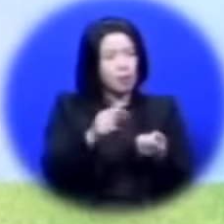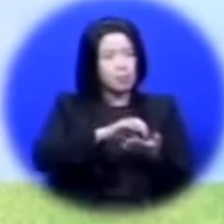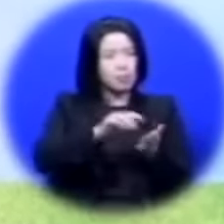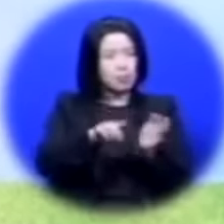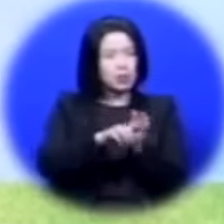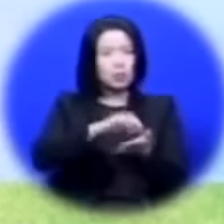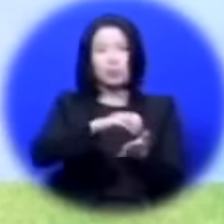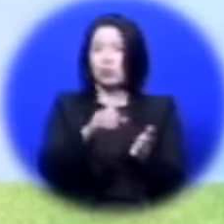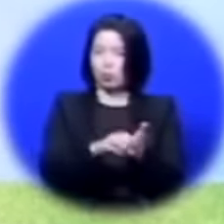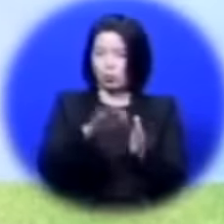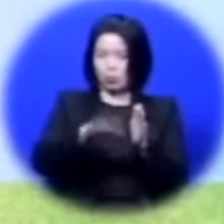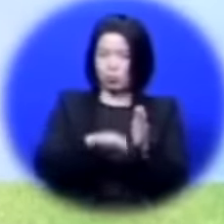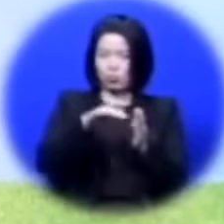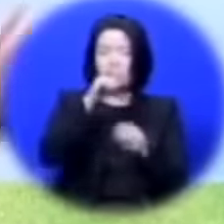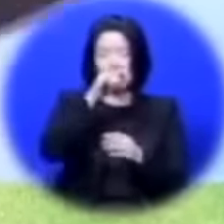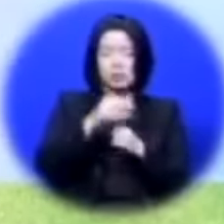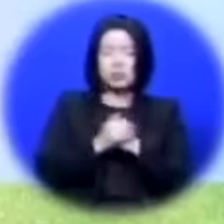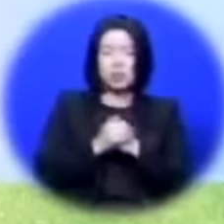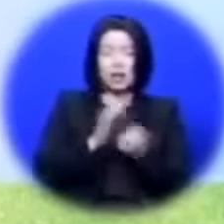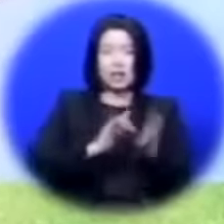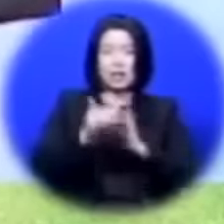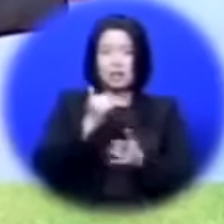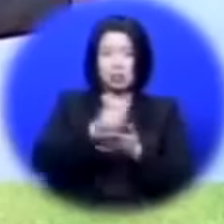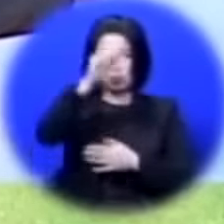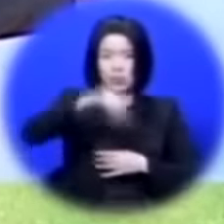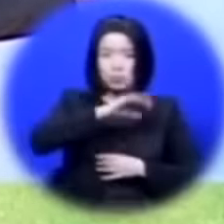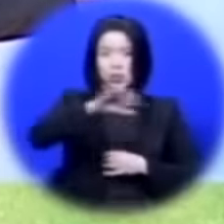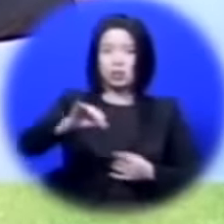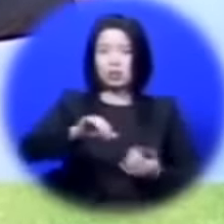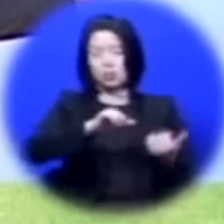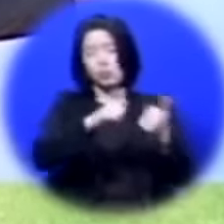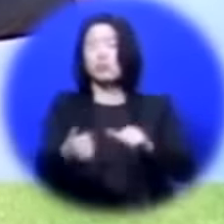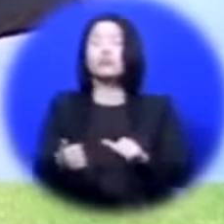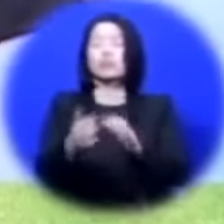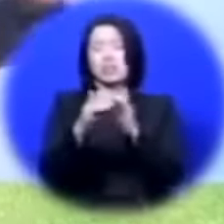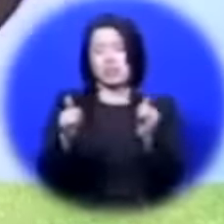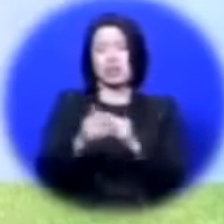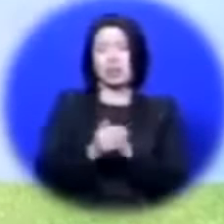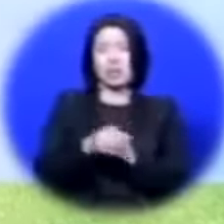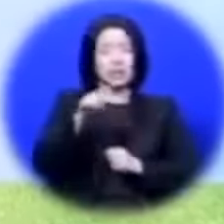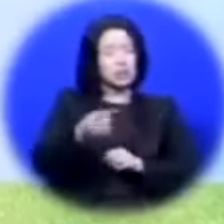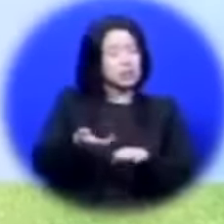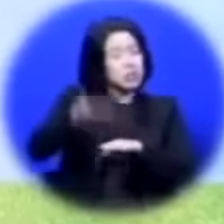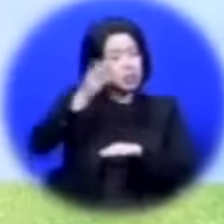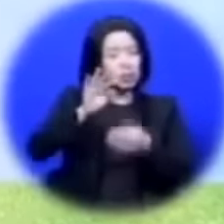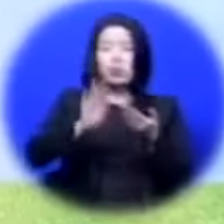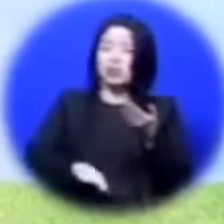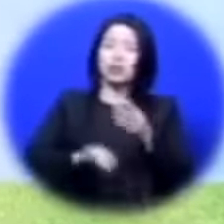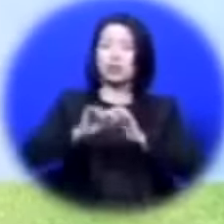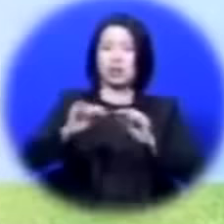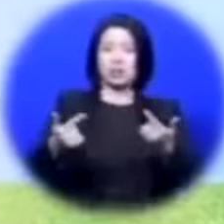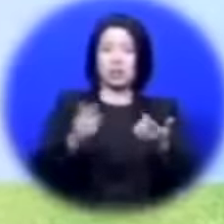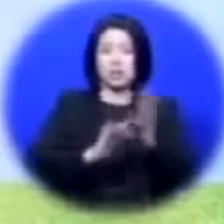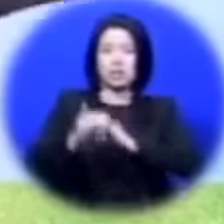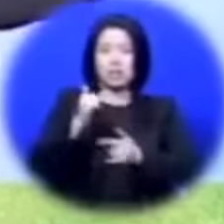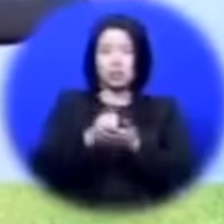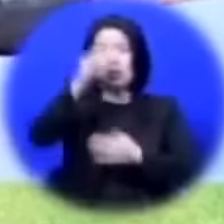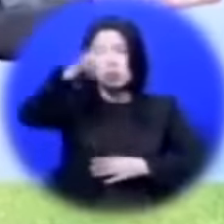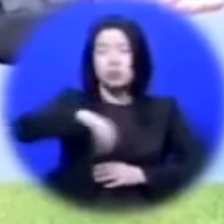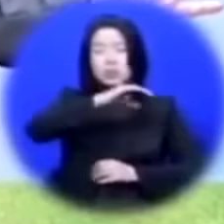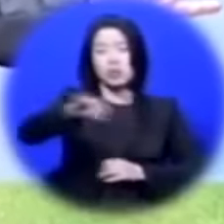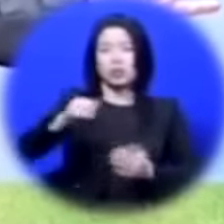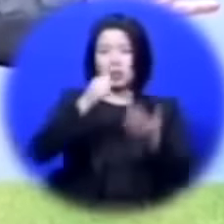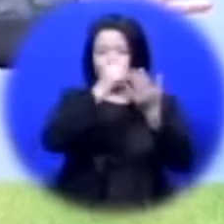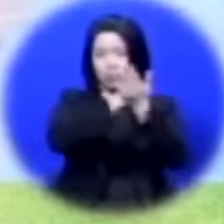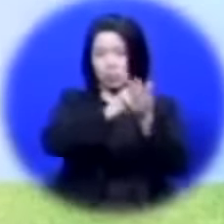있습니다 예수님은 십자가에 죽으신 분이 그 이상도 그 이하도 아니에요 예수님은 십자가에 죽으신